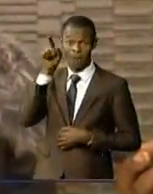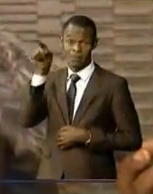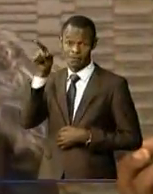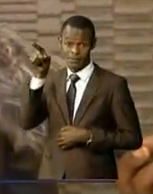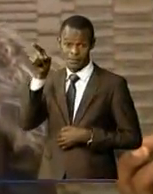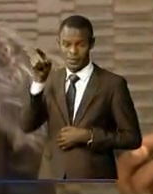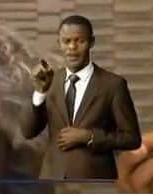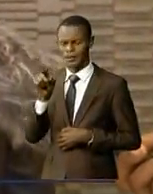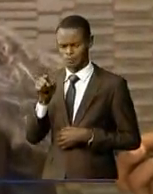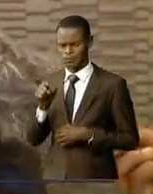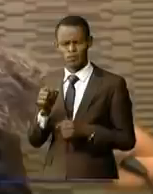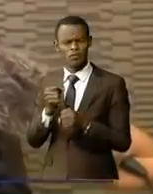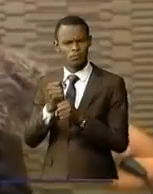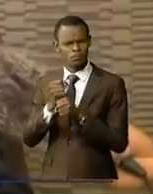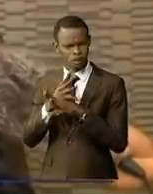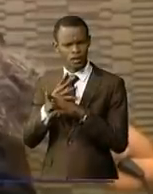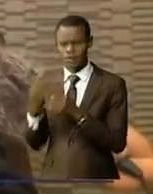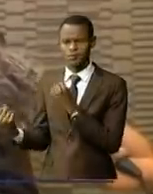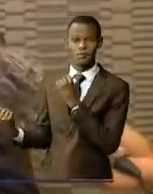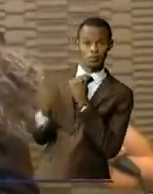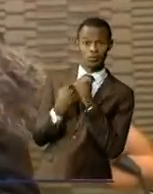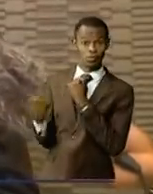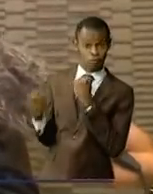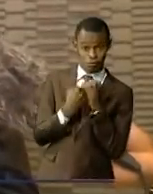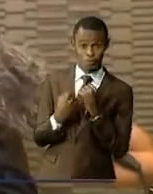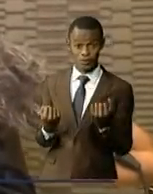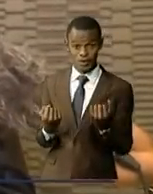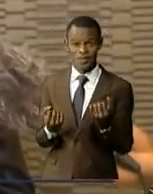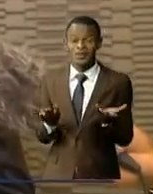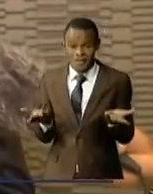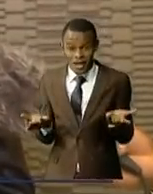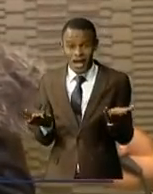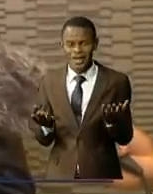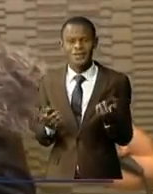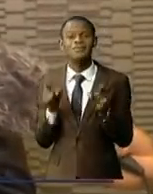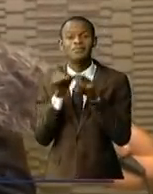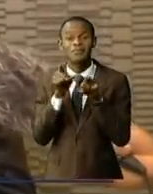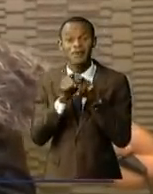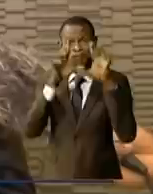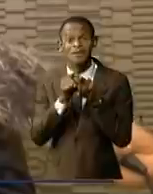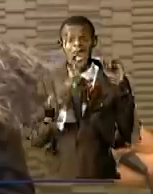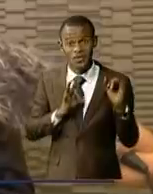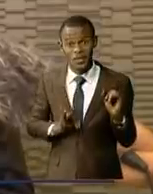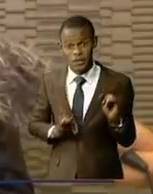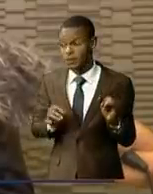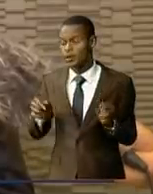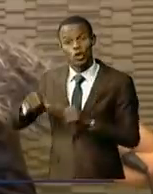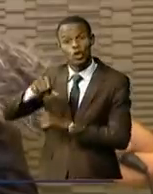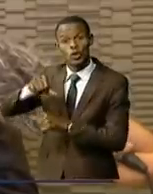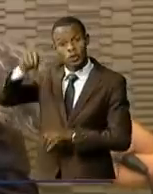soutien. Ils donnent le soutien à son Excellence le Président de la République et ils nous ont dit d'emblée qu'ils